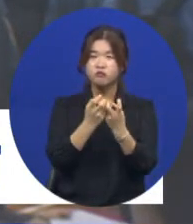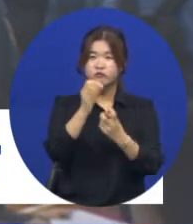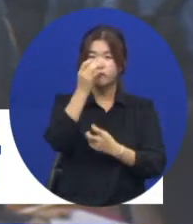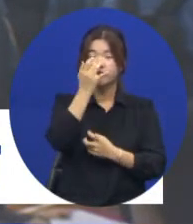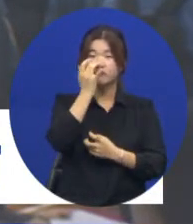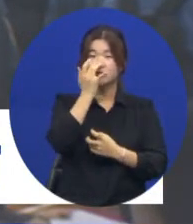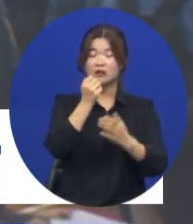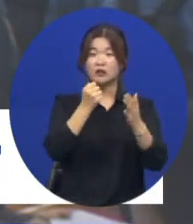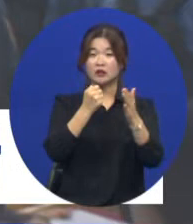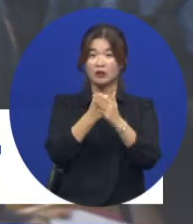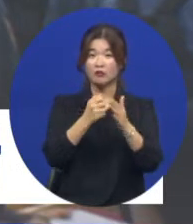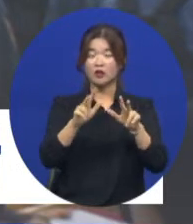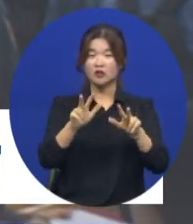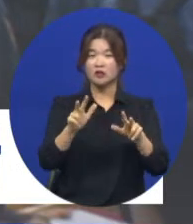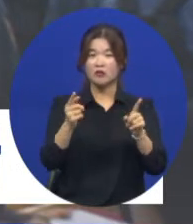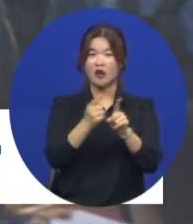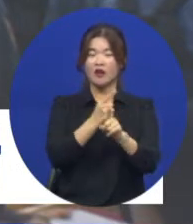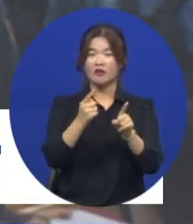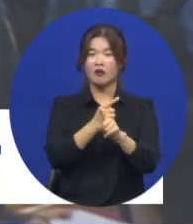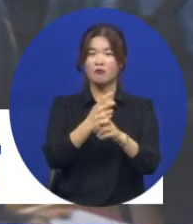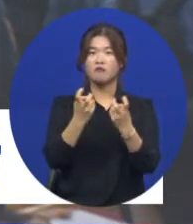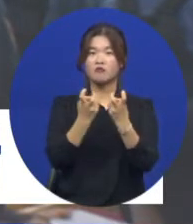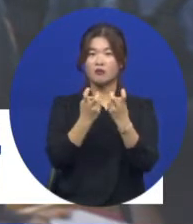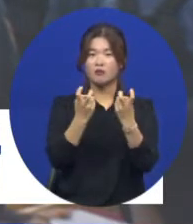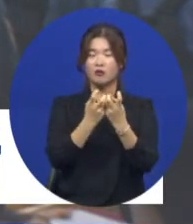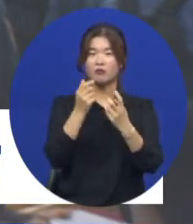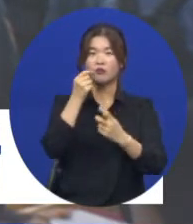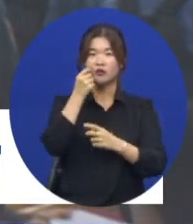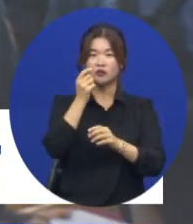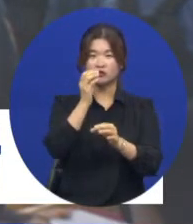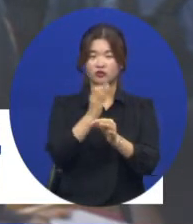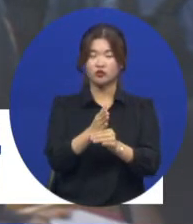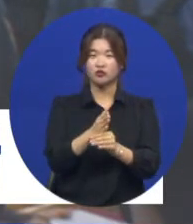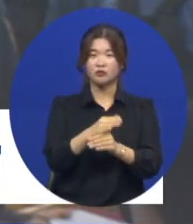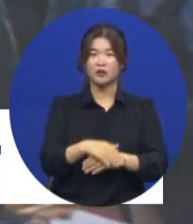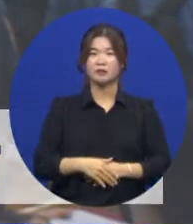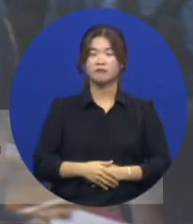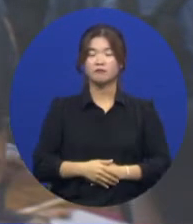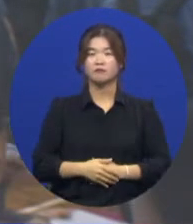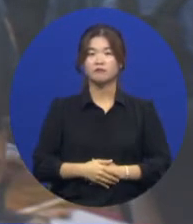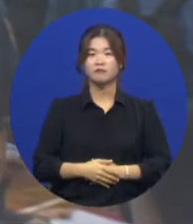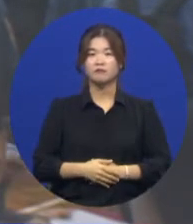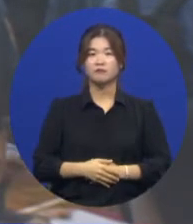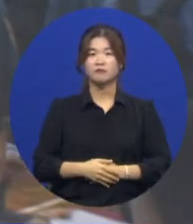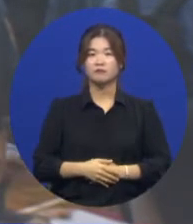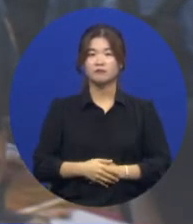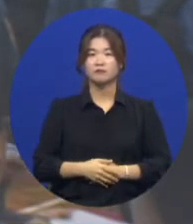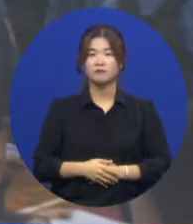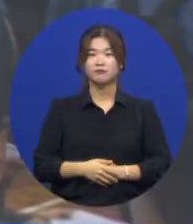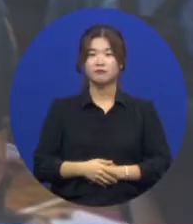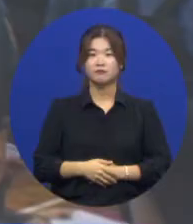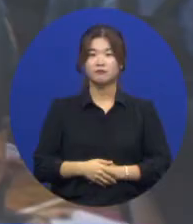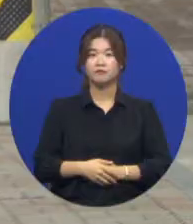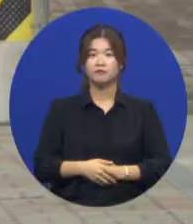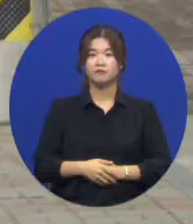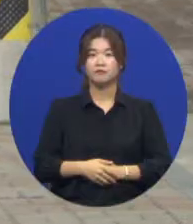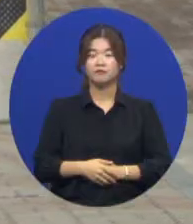적절한 치유 시기를 놓치고 있다는 지적이 나오고 있습니다. 박주현 기자가 보도합니다.